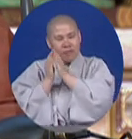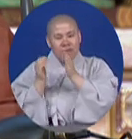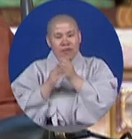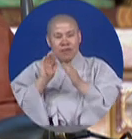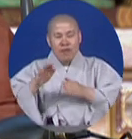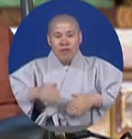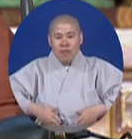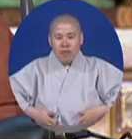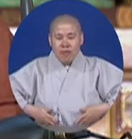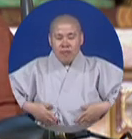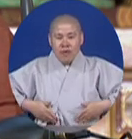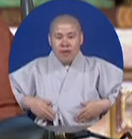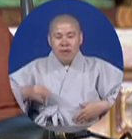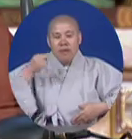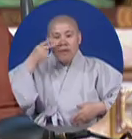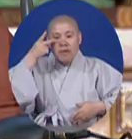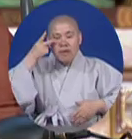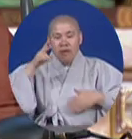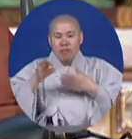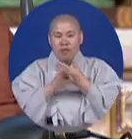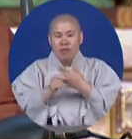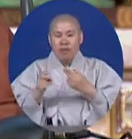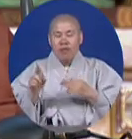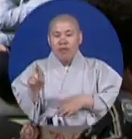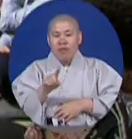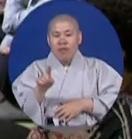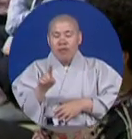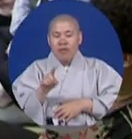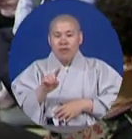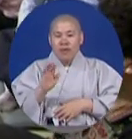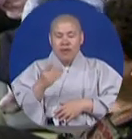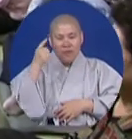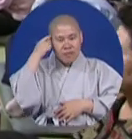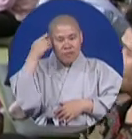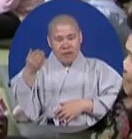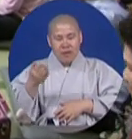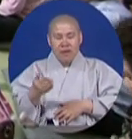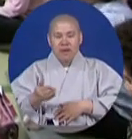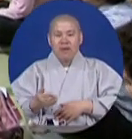봄에 깨서 나오면 어찌 될까요? 그 고가 오는 거예요.